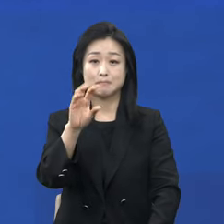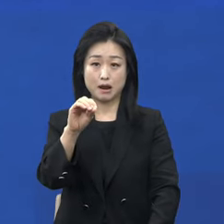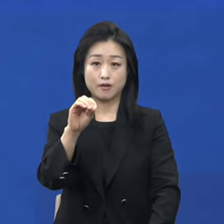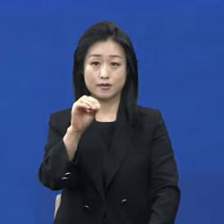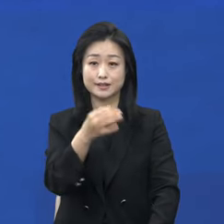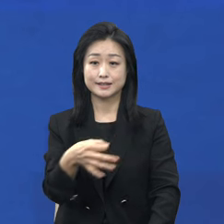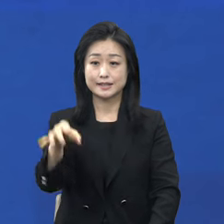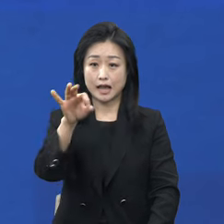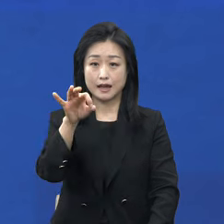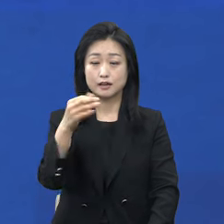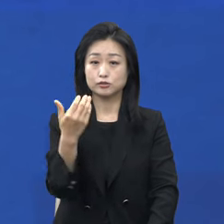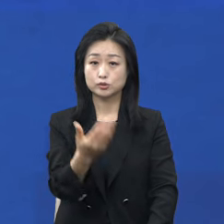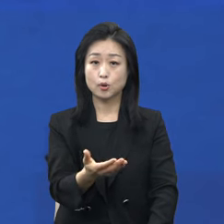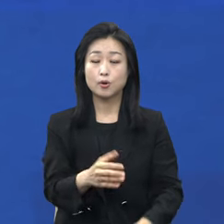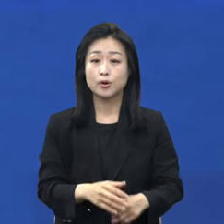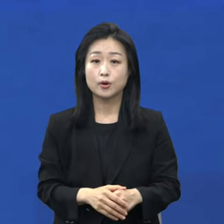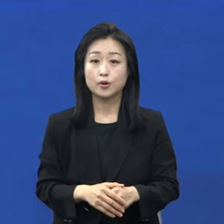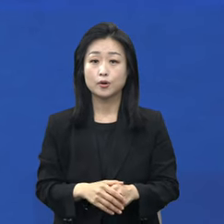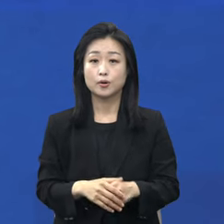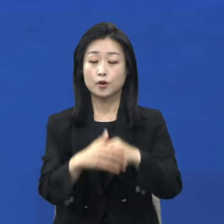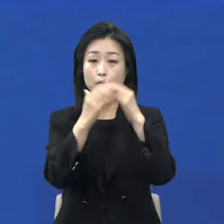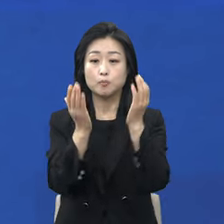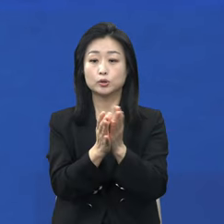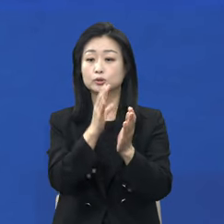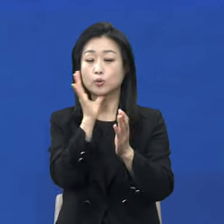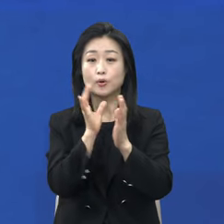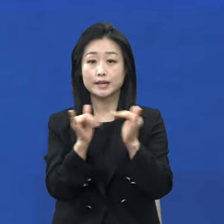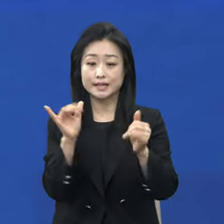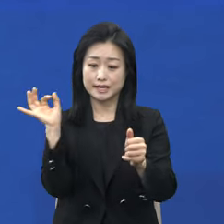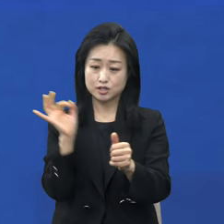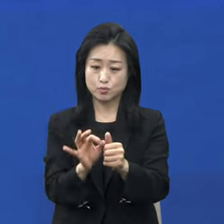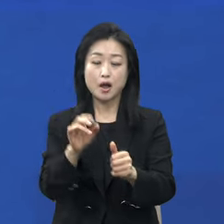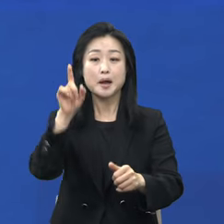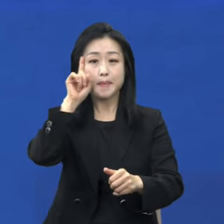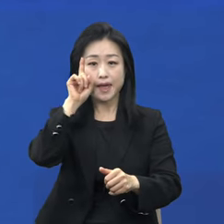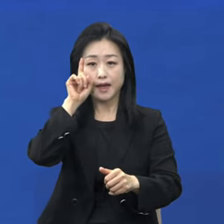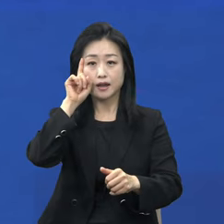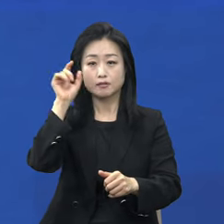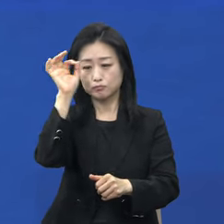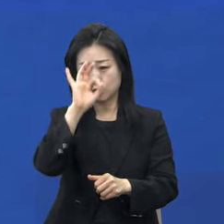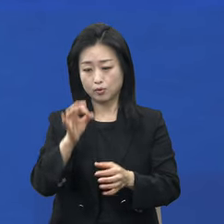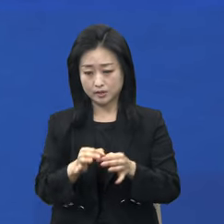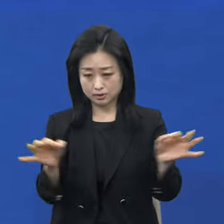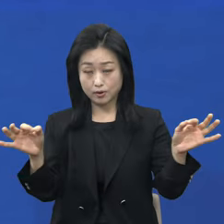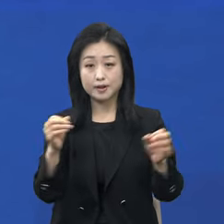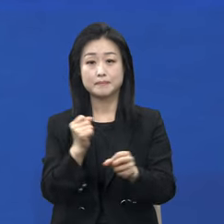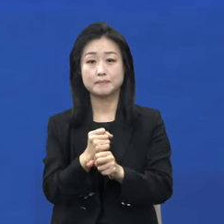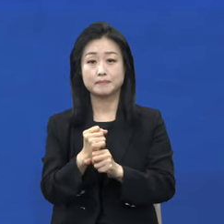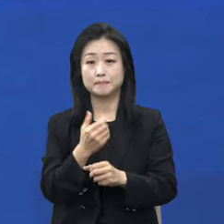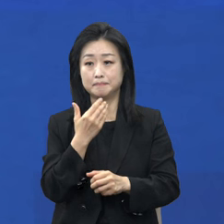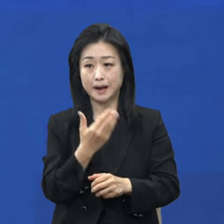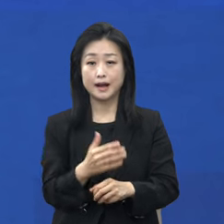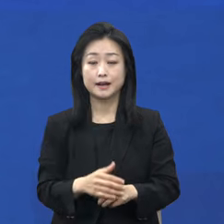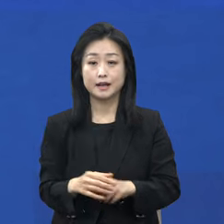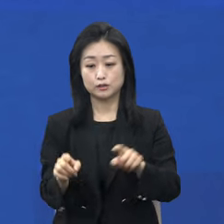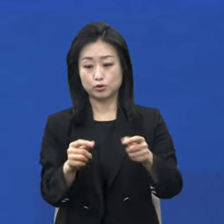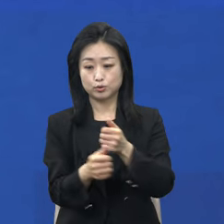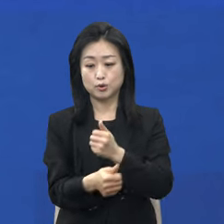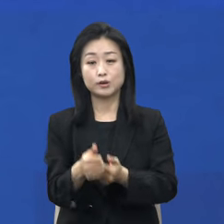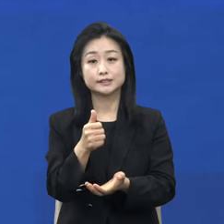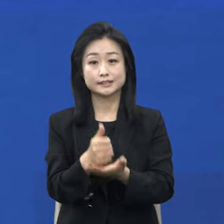인상, 100% 모든 노인에게 지불하도록 하겠습니다. 민주당